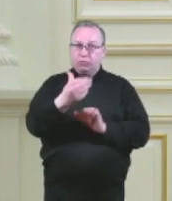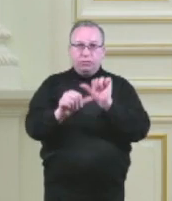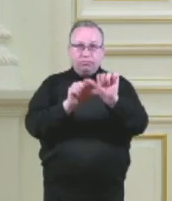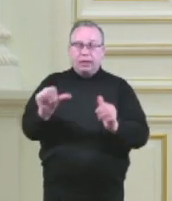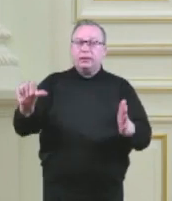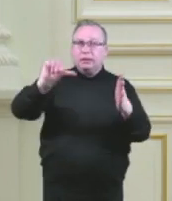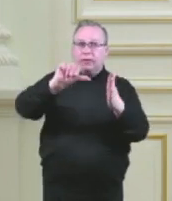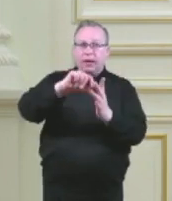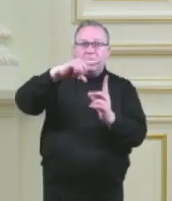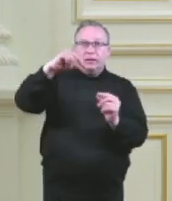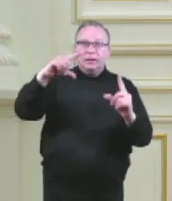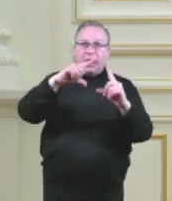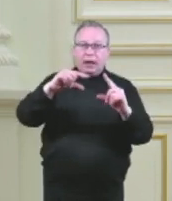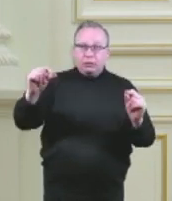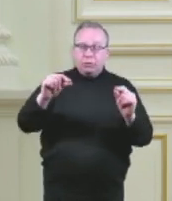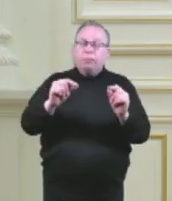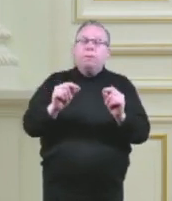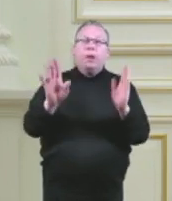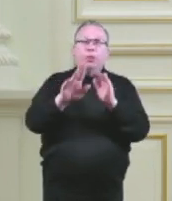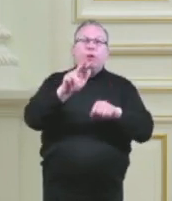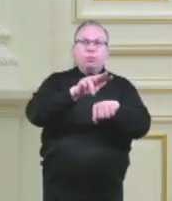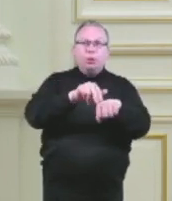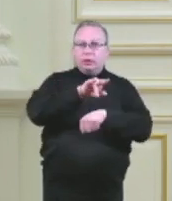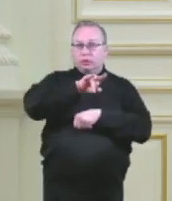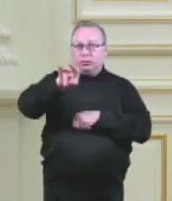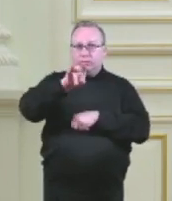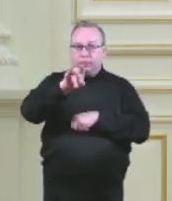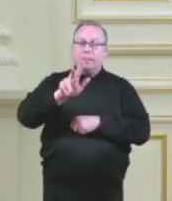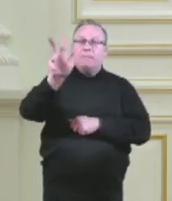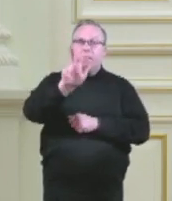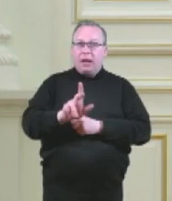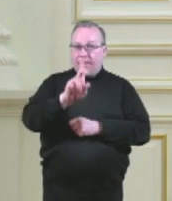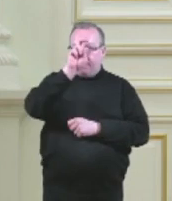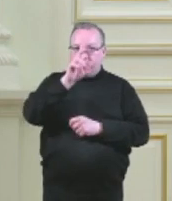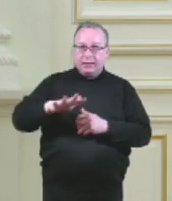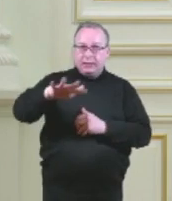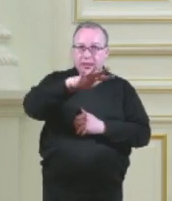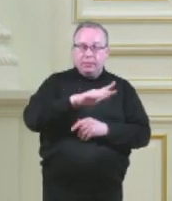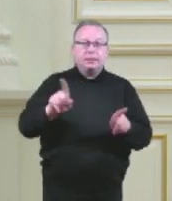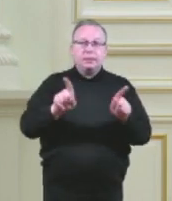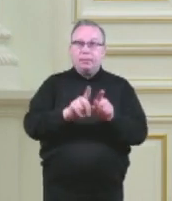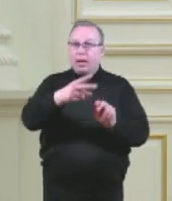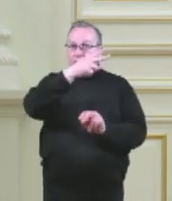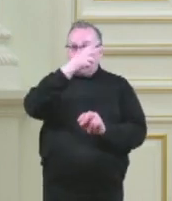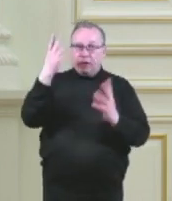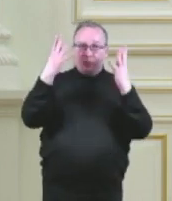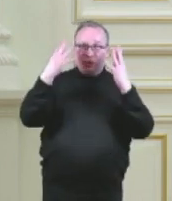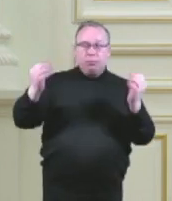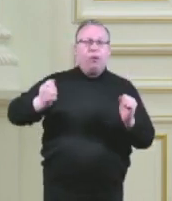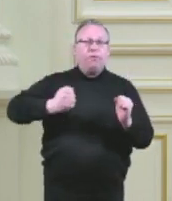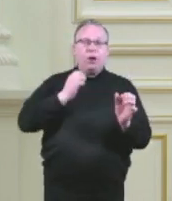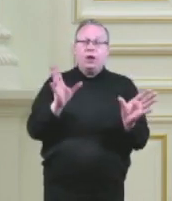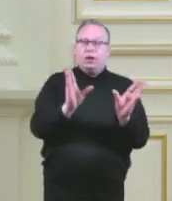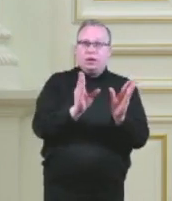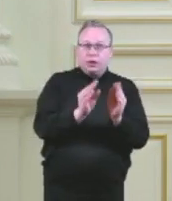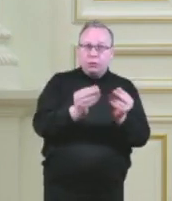dalyvauja NATO oro policijos misijoje Baltijos valstybėse. Lietuvos ir Niderlandų kariai kartu